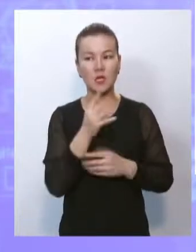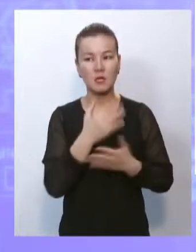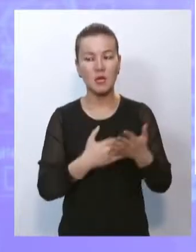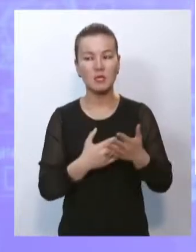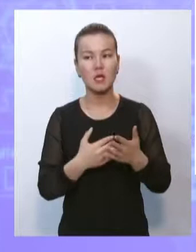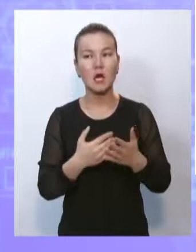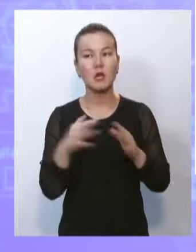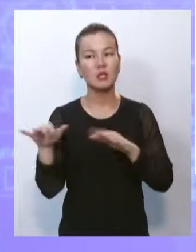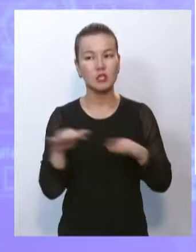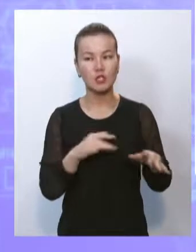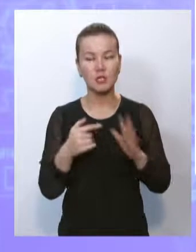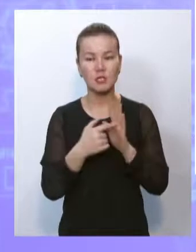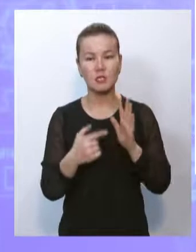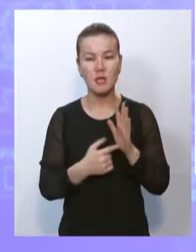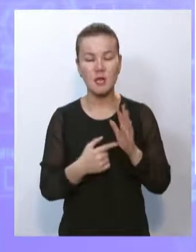деление